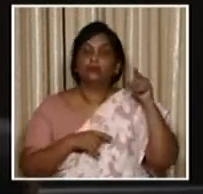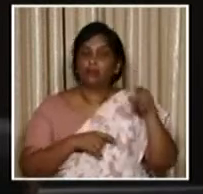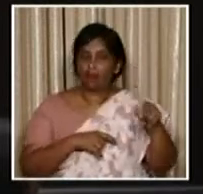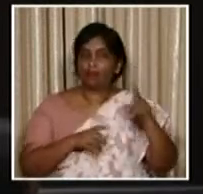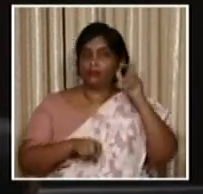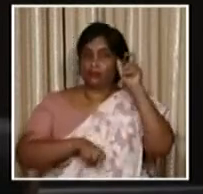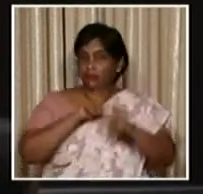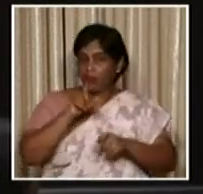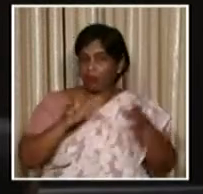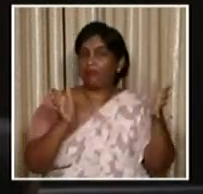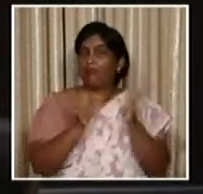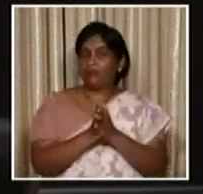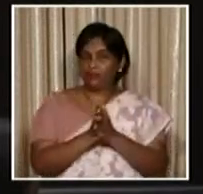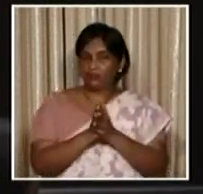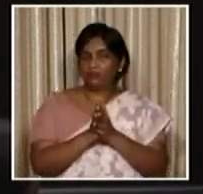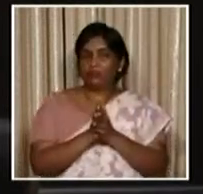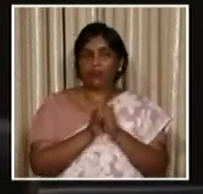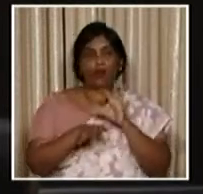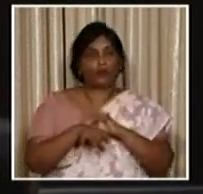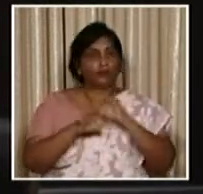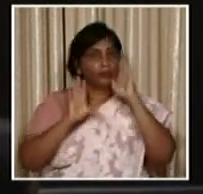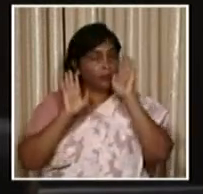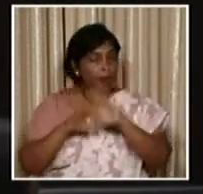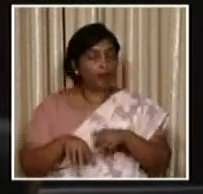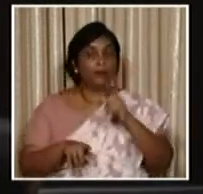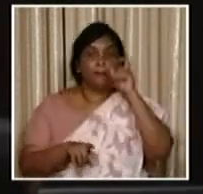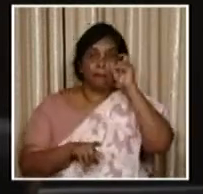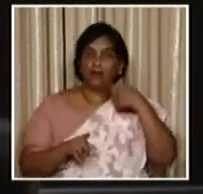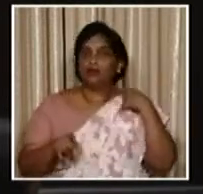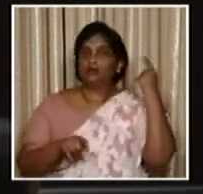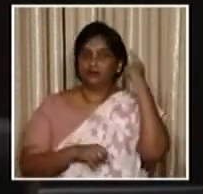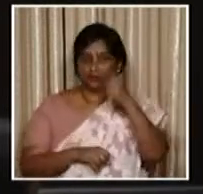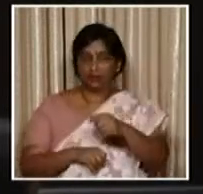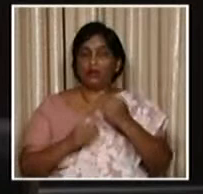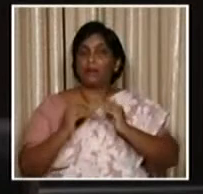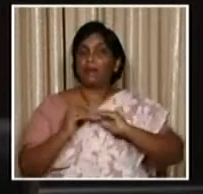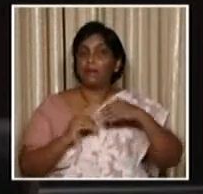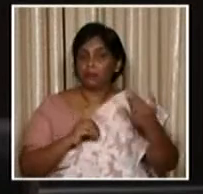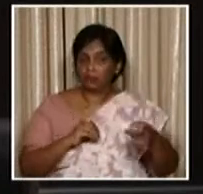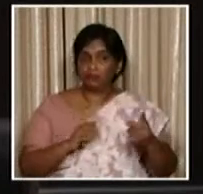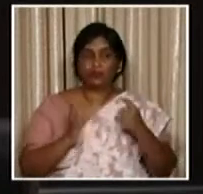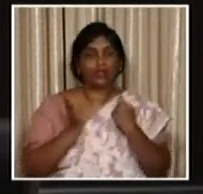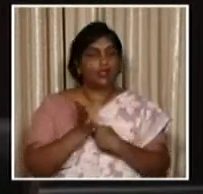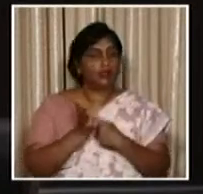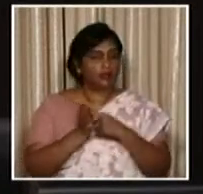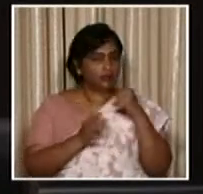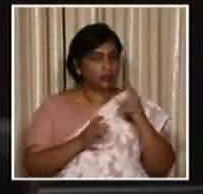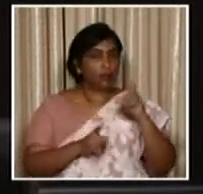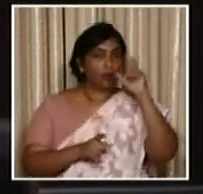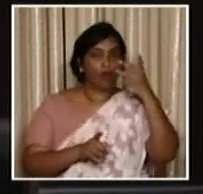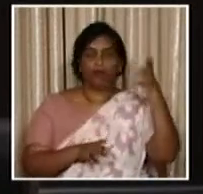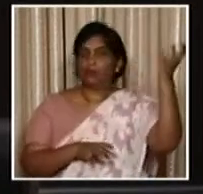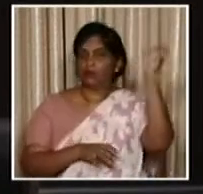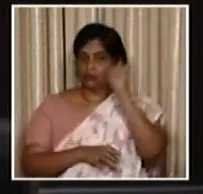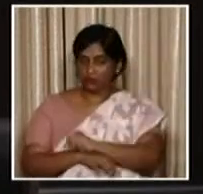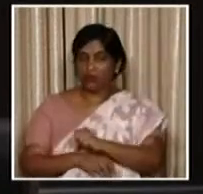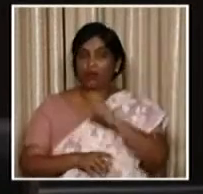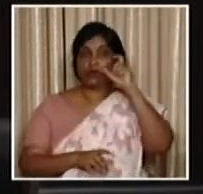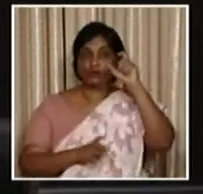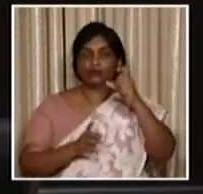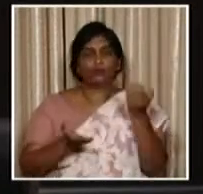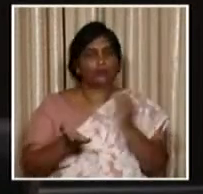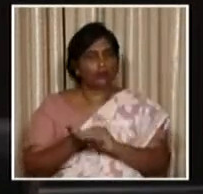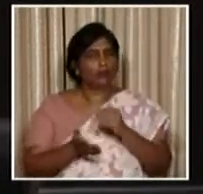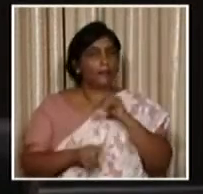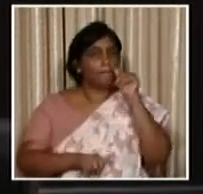ඒ උදවිය එක්ක ඒ උදවිය රෝහල් ගත කරාම බලන්න ගියා කිව්වා ඊට පස්සේ රිල්වාන්ව කොළඹට ගේනවා කොළඹ වරින්